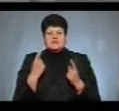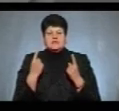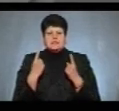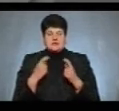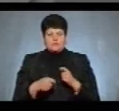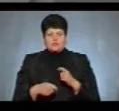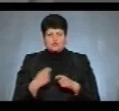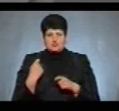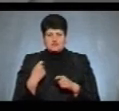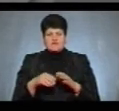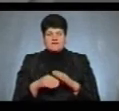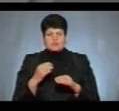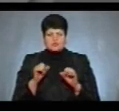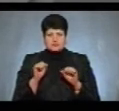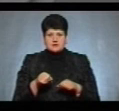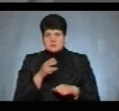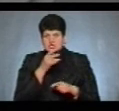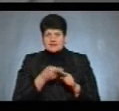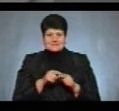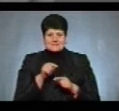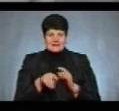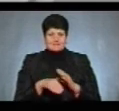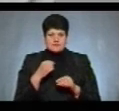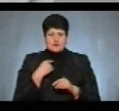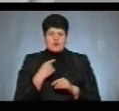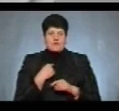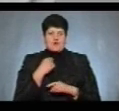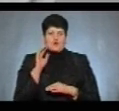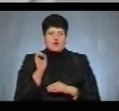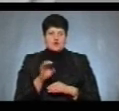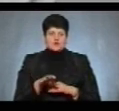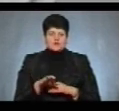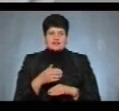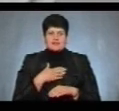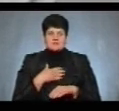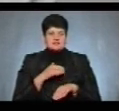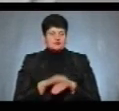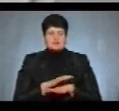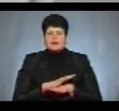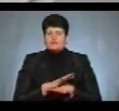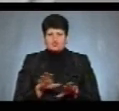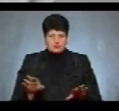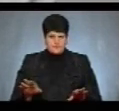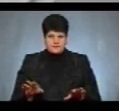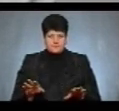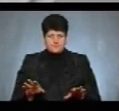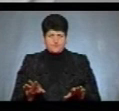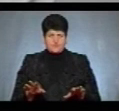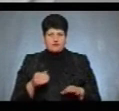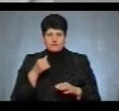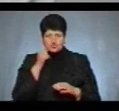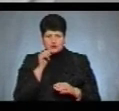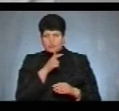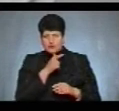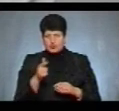порушень виборчих прав під час цих виборів, під час голосування нами зафіксовано не було. Я вчора